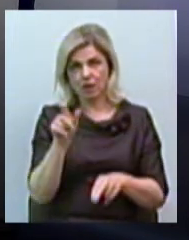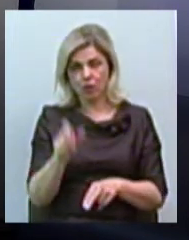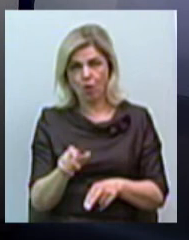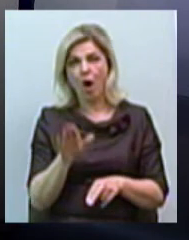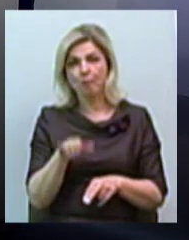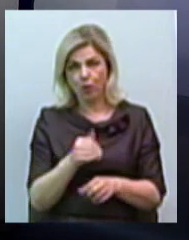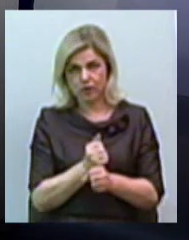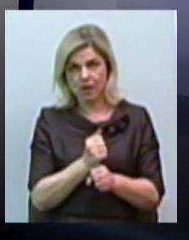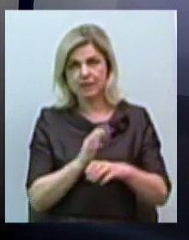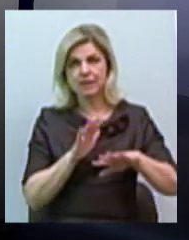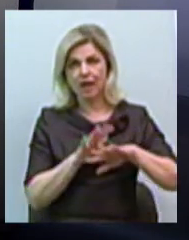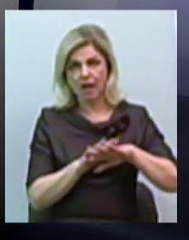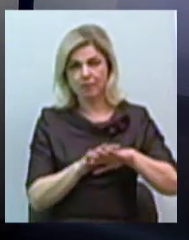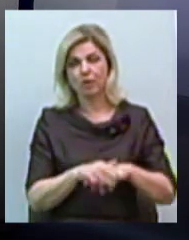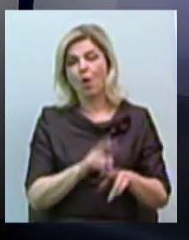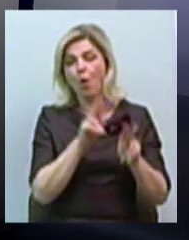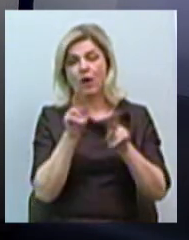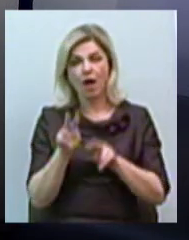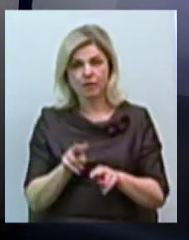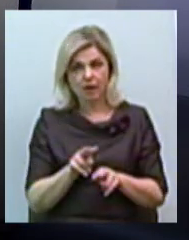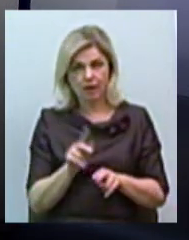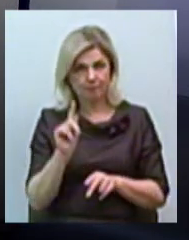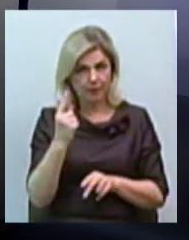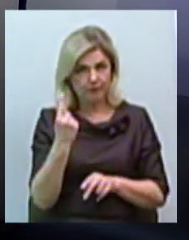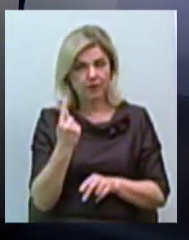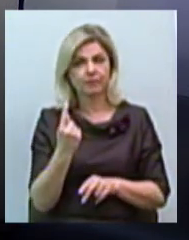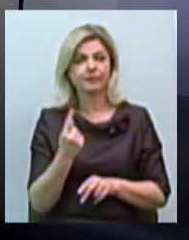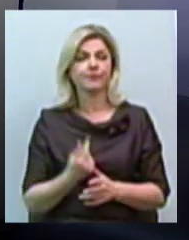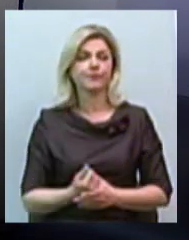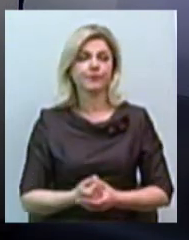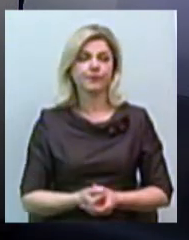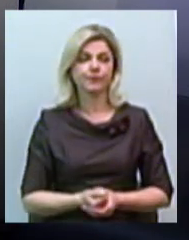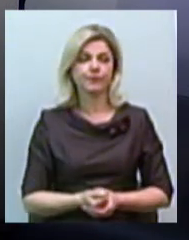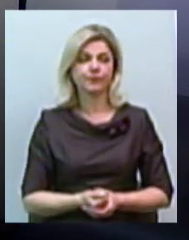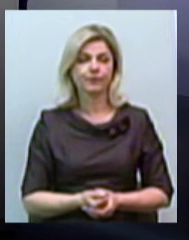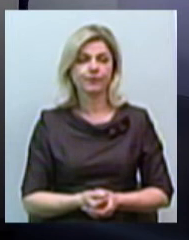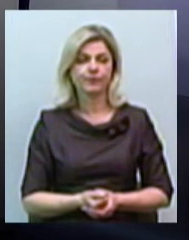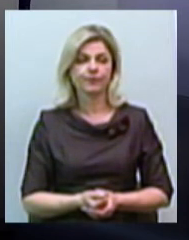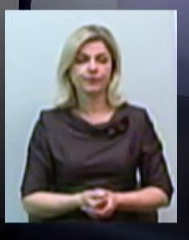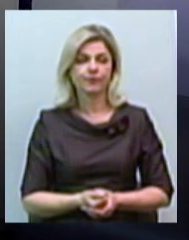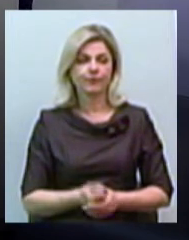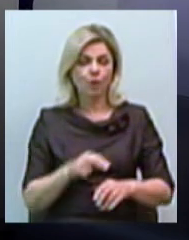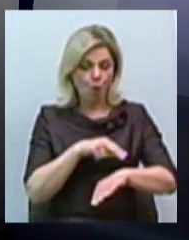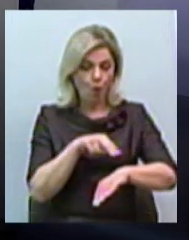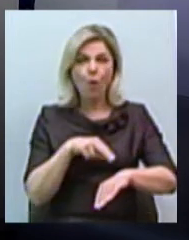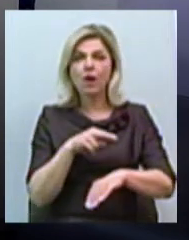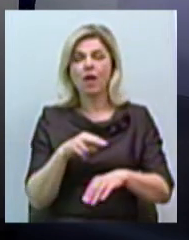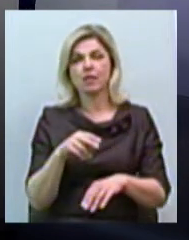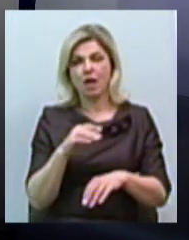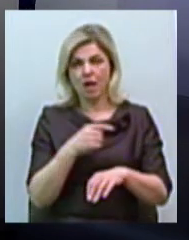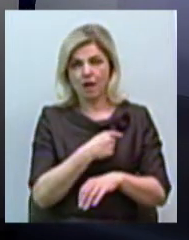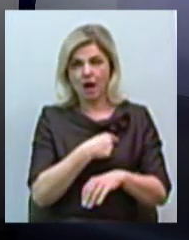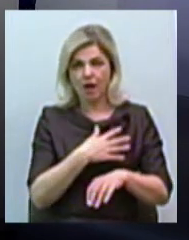схему. Він оглядає, проводиться огляд рани, огляд